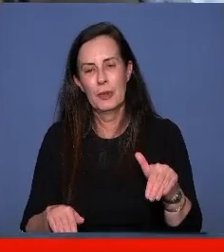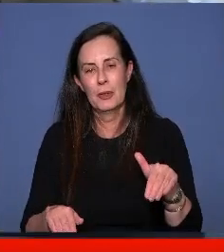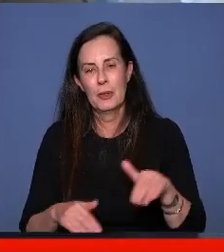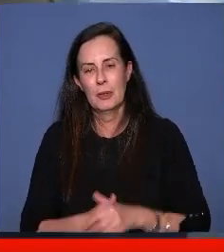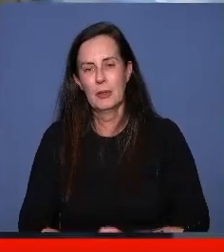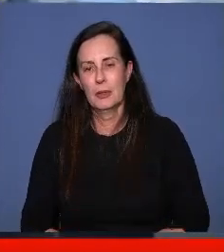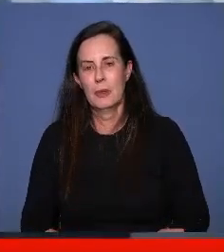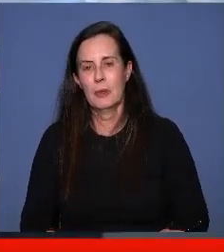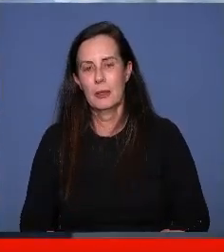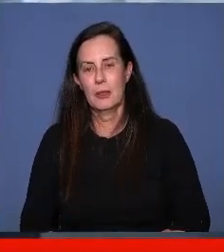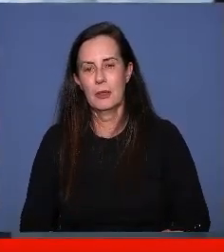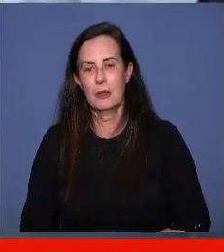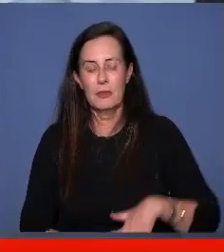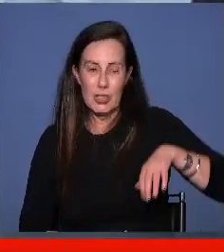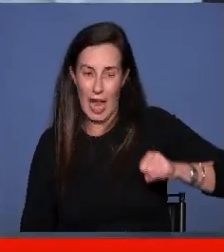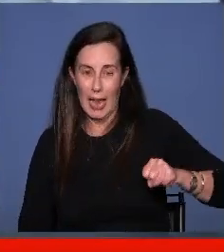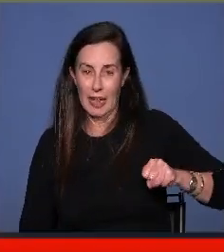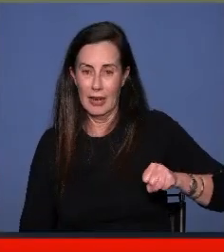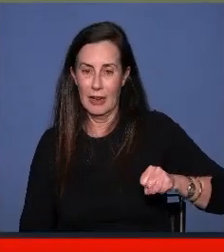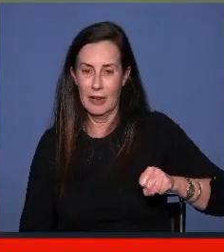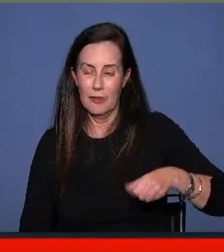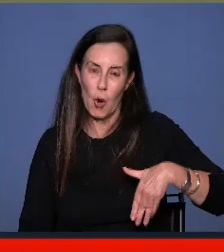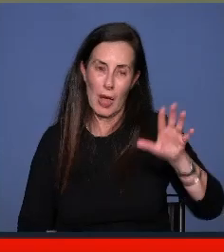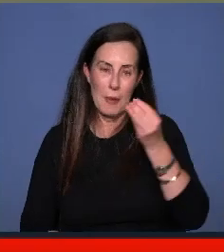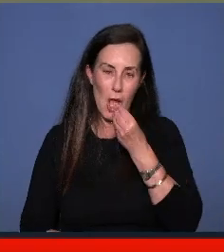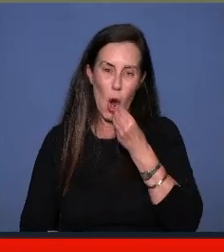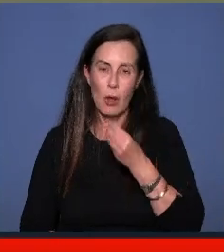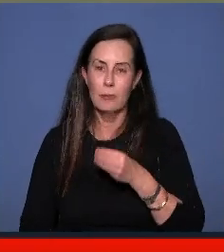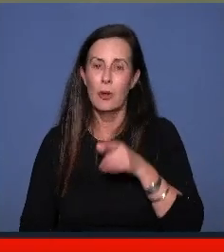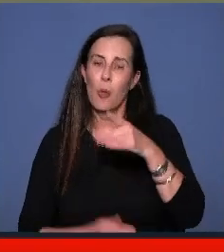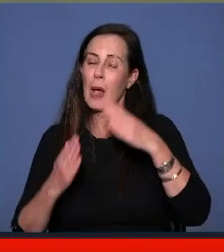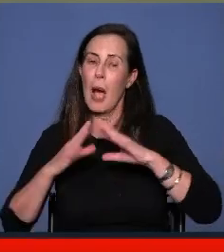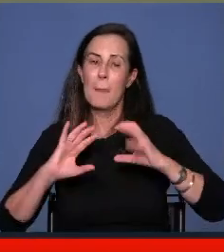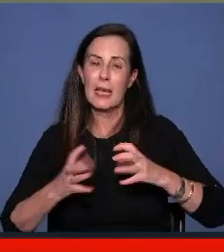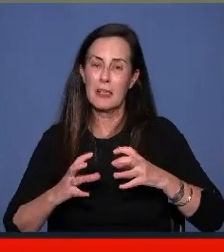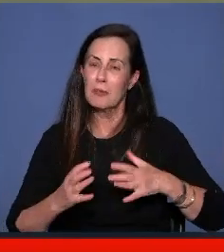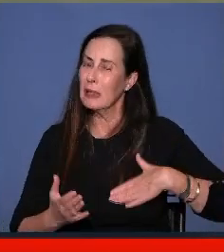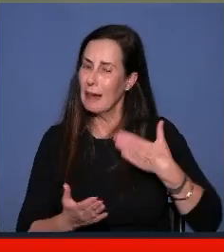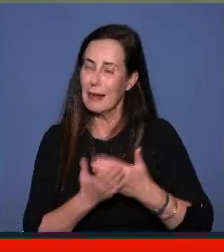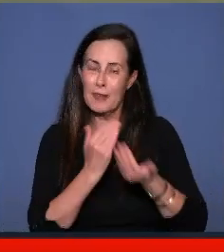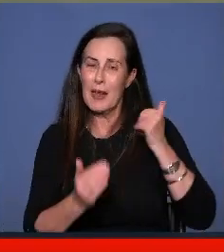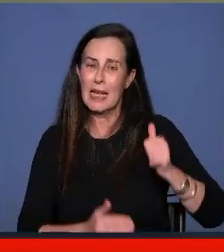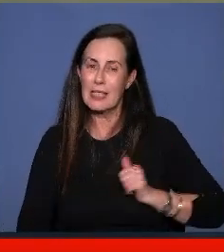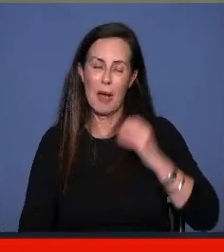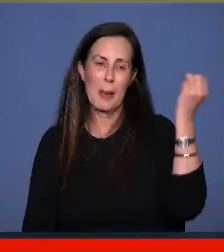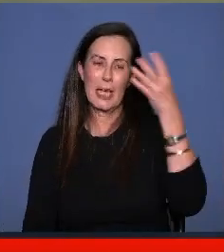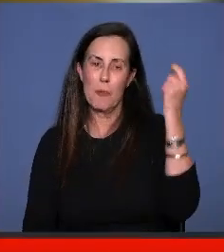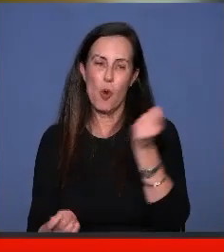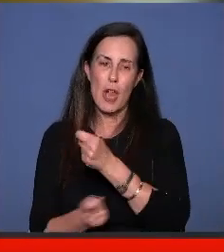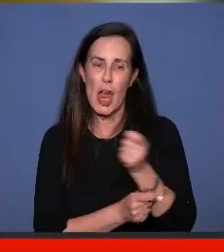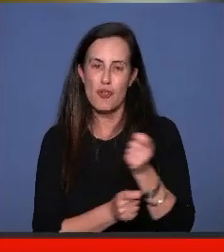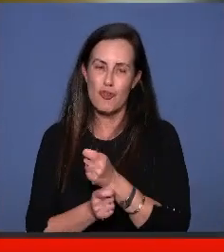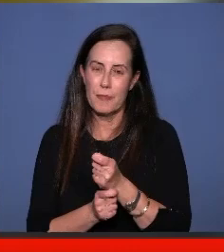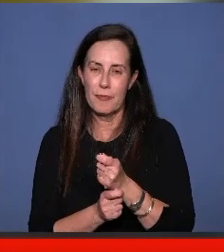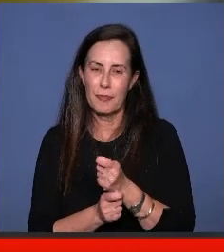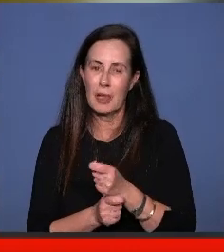ובזמן שמחזיקים ידיים בדרך לאכול? מירון, תושב פתח תקווה, התנדב לפני הצבא בתחנת כיבוי האש בעיר.